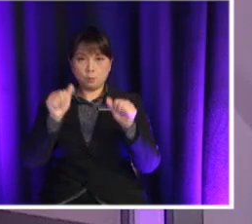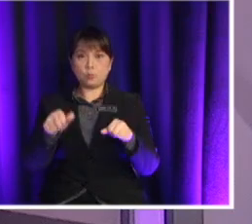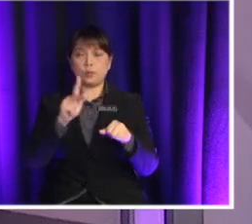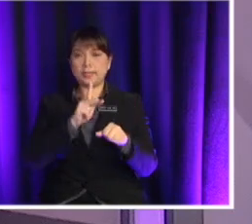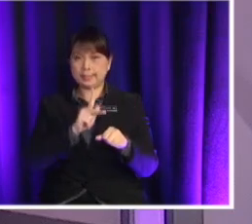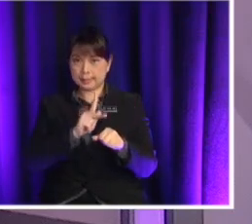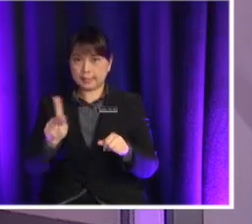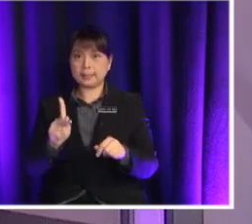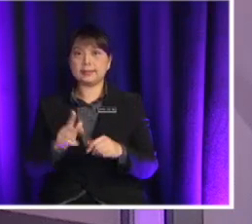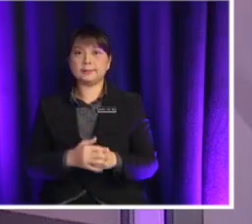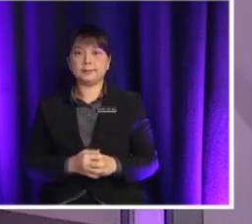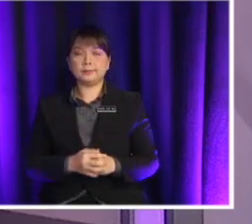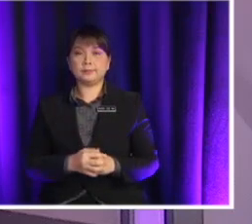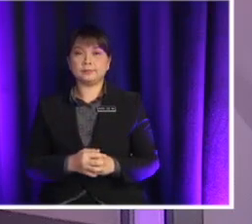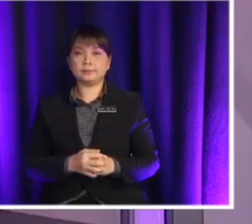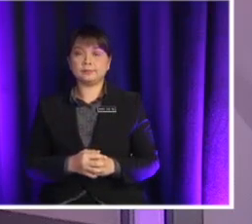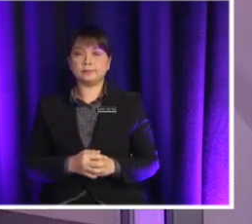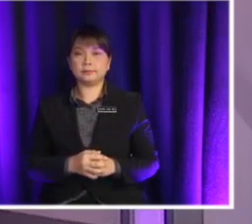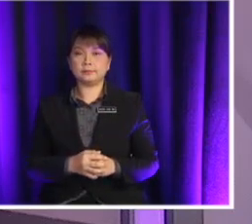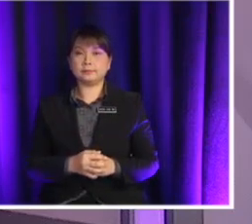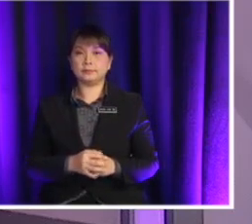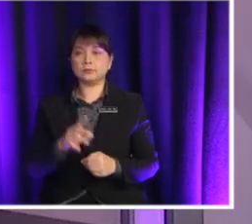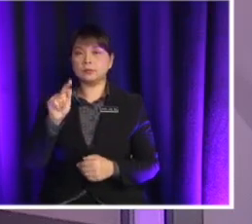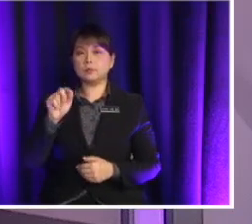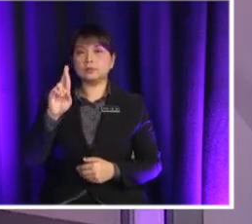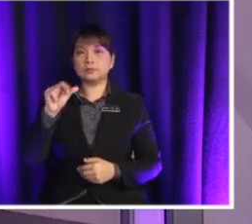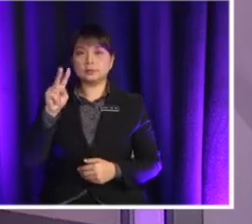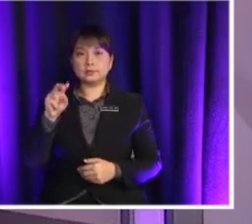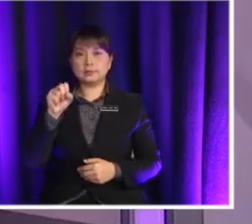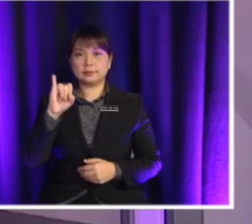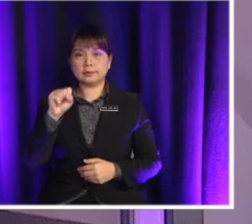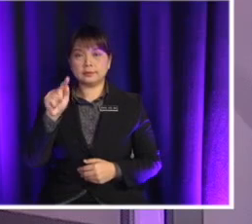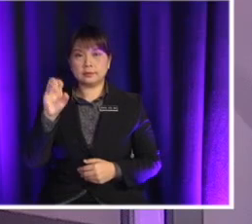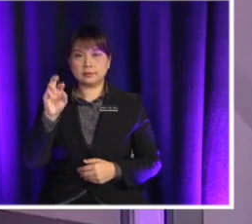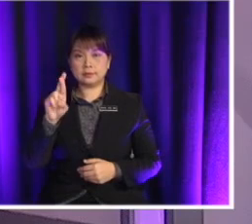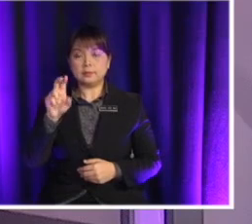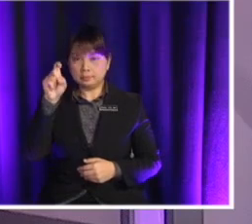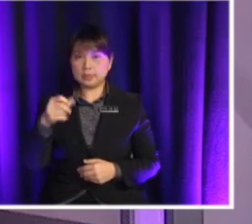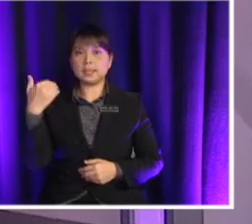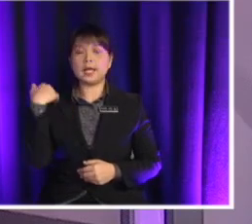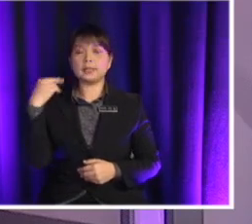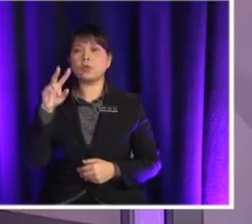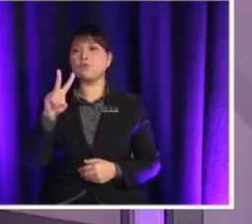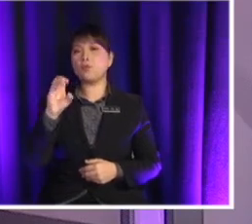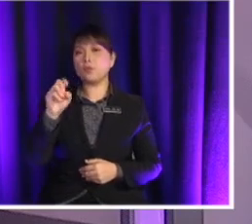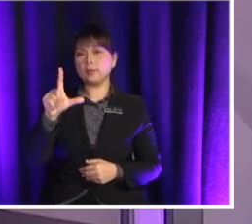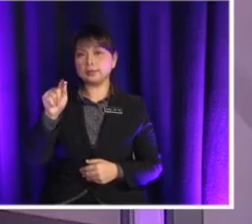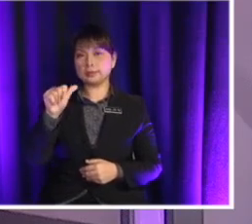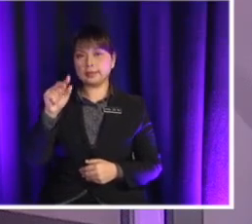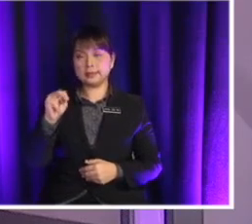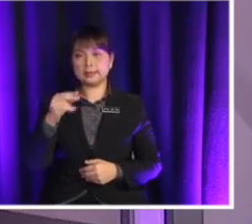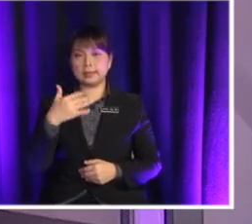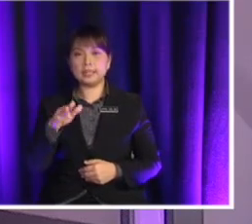penguat. Okey. Untuk membolehkan transistor ini berkendali, kita mesti ada voltan tapak. Yang mana voltan tapak ni